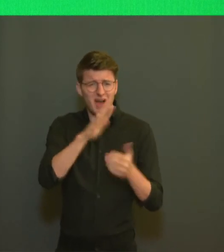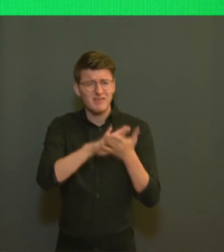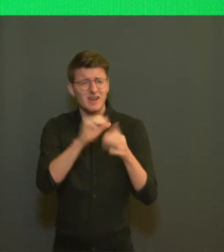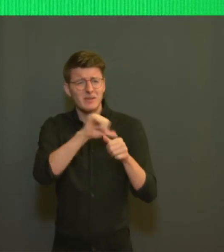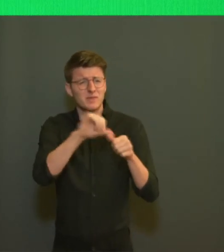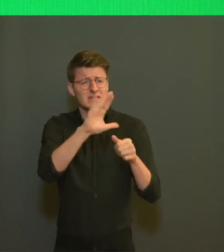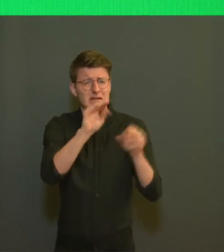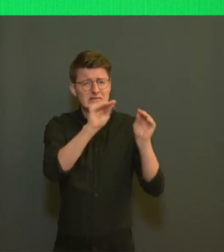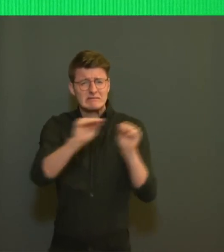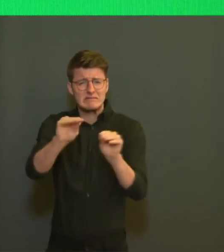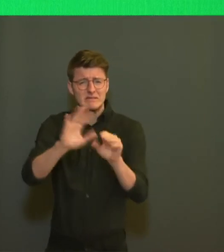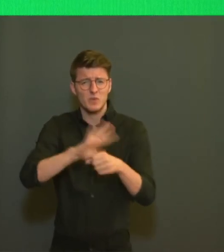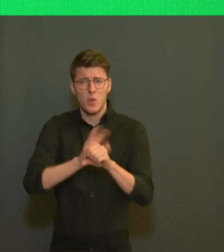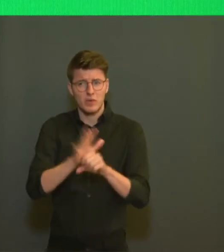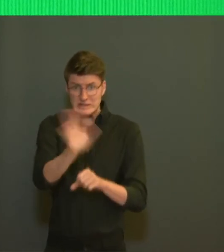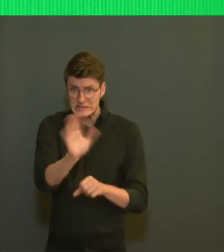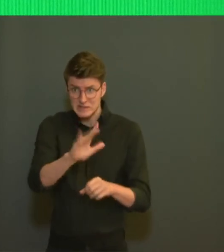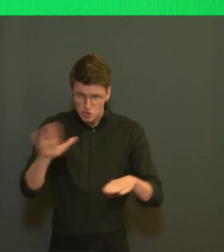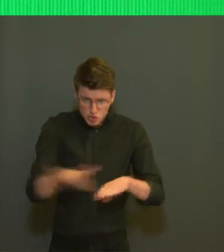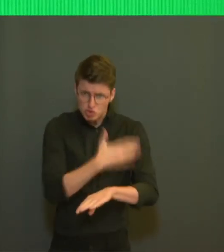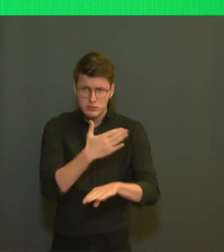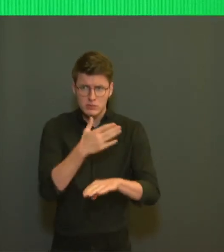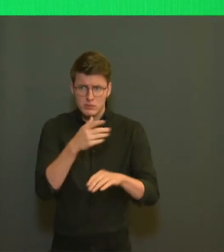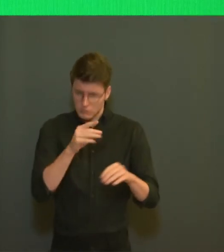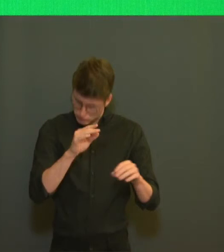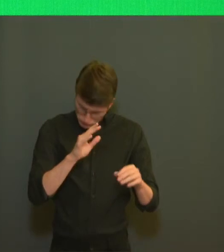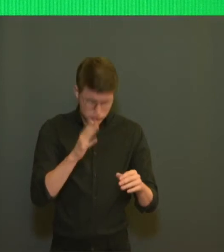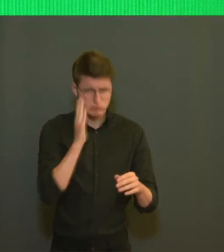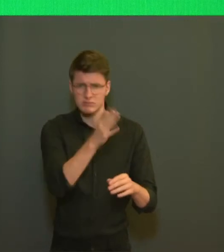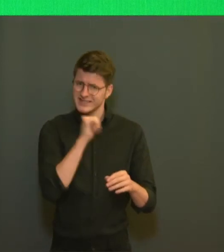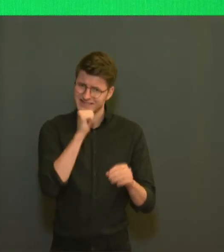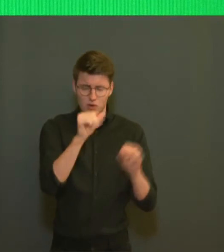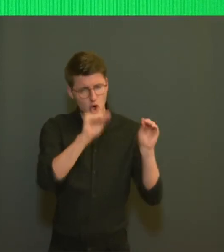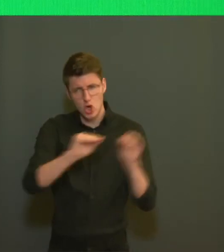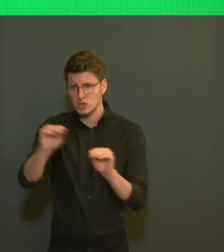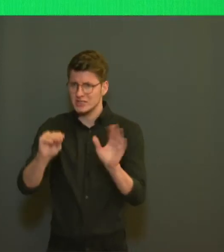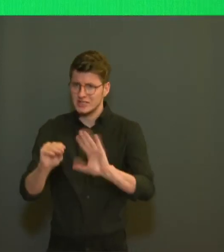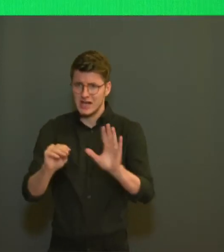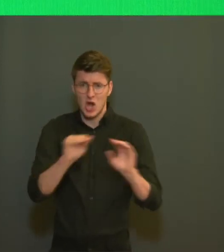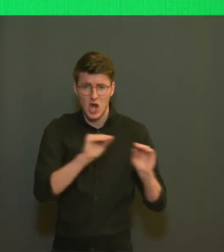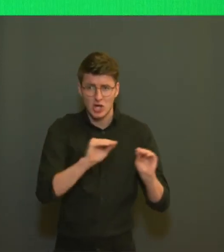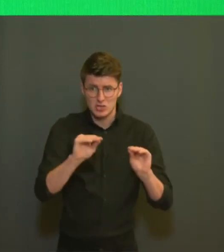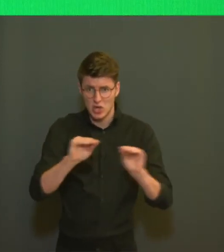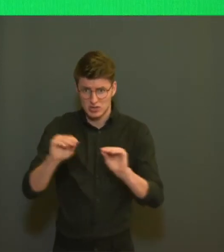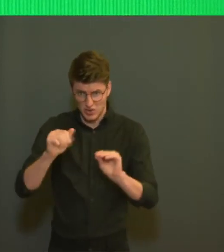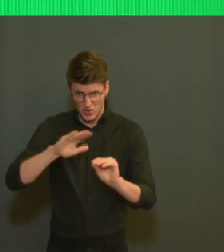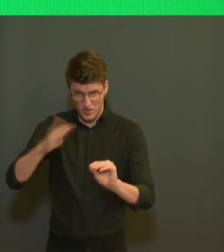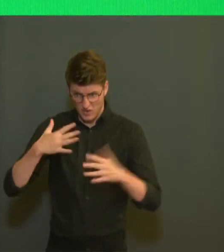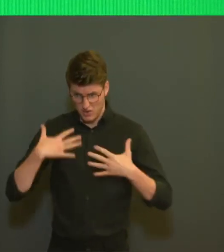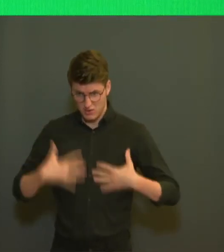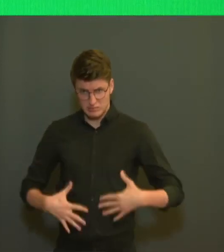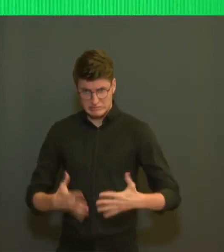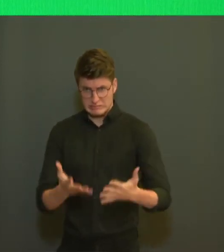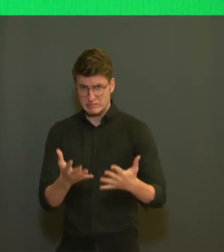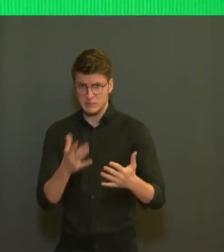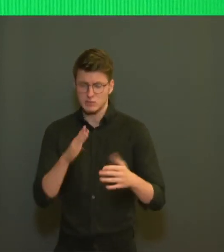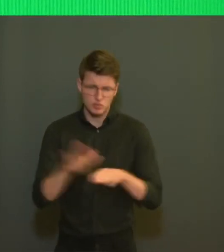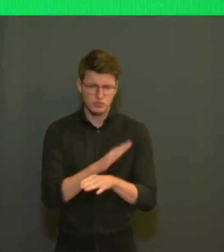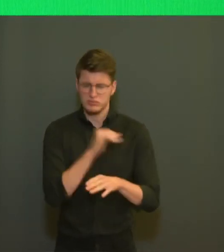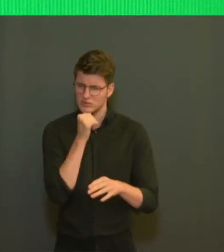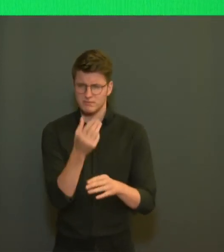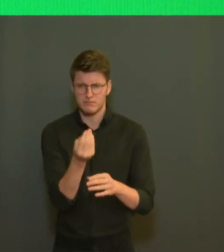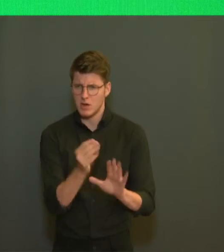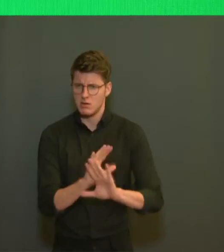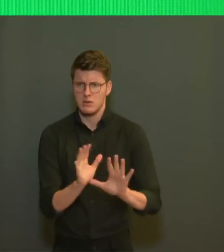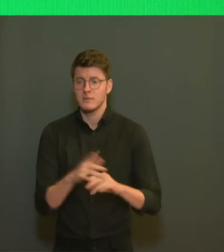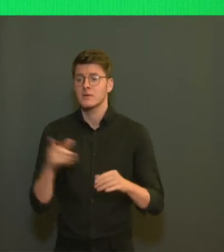het uitstellen van medische behandelingen kan zeer nadelige en versterkende gevolgen hebben. Nu ziekenhuizen opnieuw